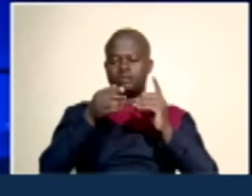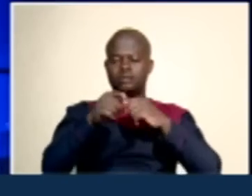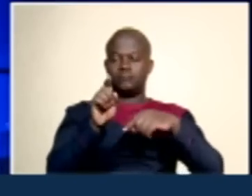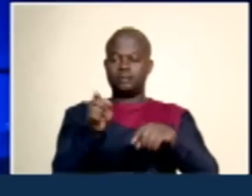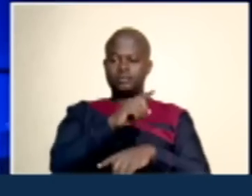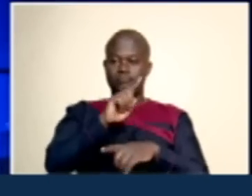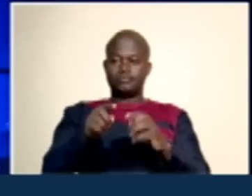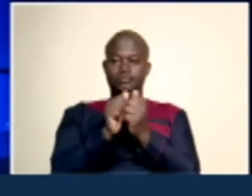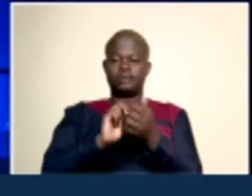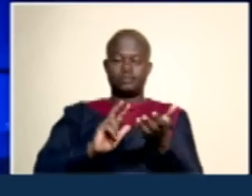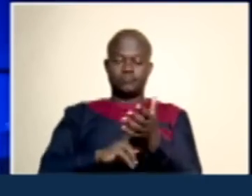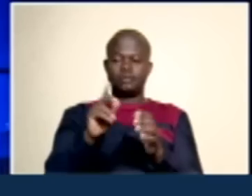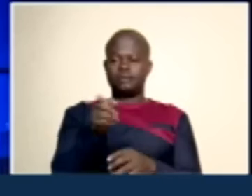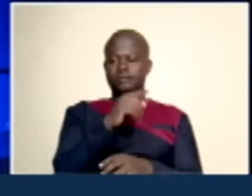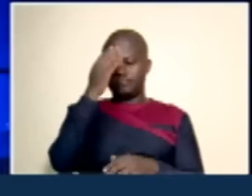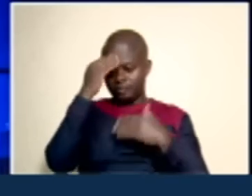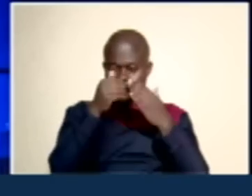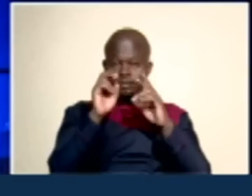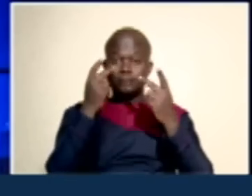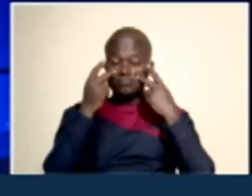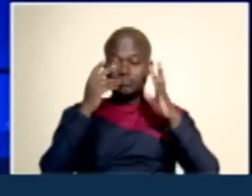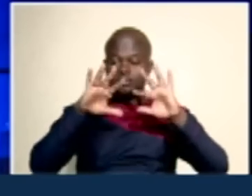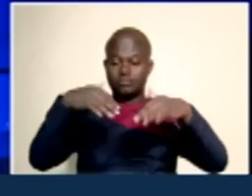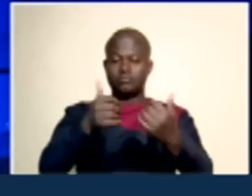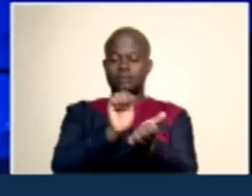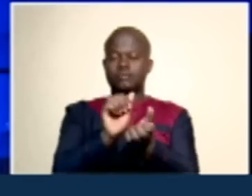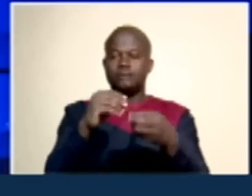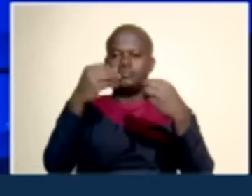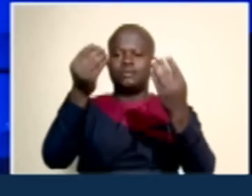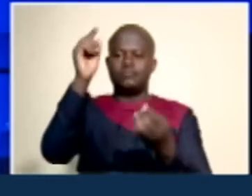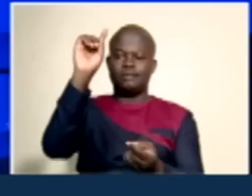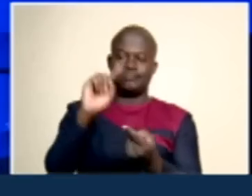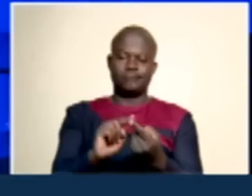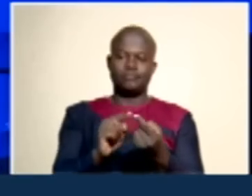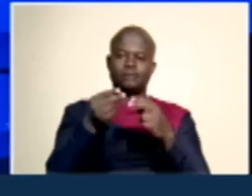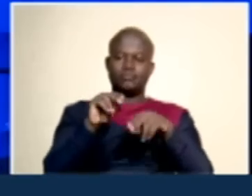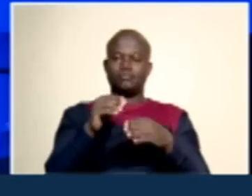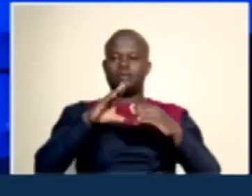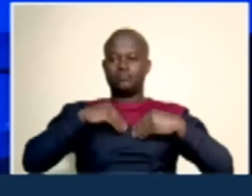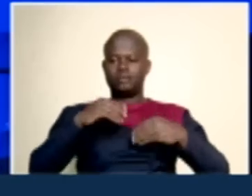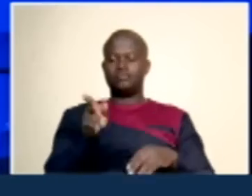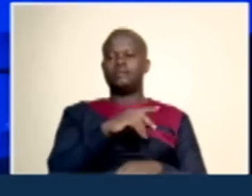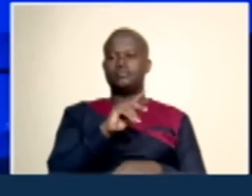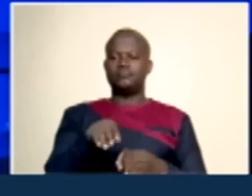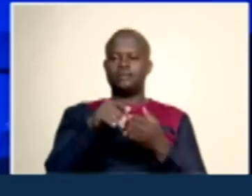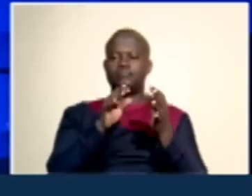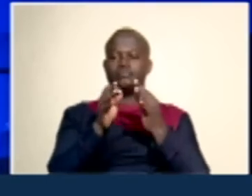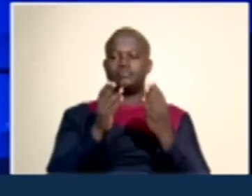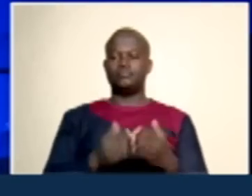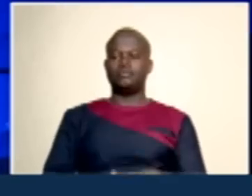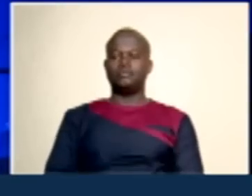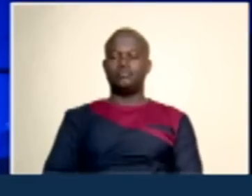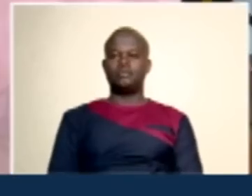y'ubushinjacyaha n'abahamijwe ibyaha kugira ngo barebe uko ibihano bahawe byagabanywa habayeho kwemera ibyaha. Benjamin niyo